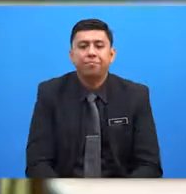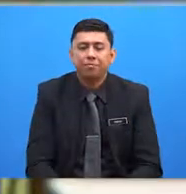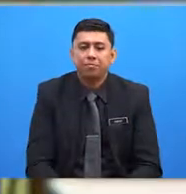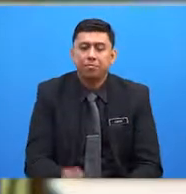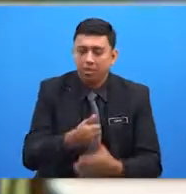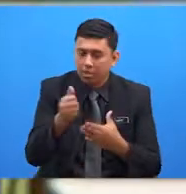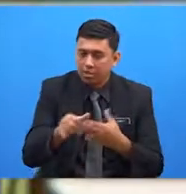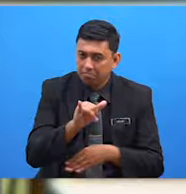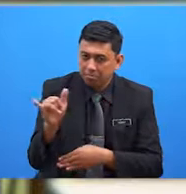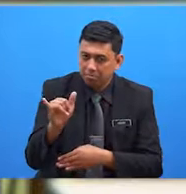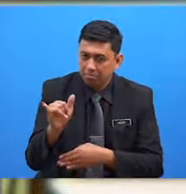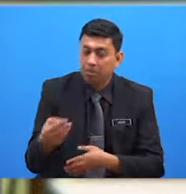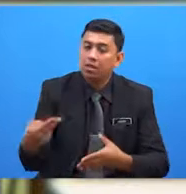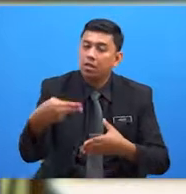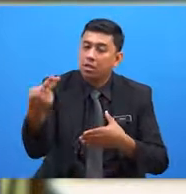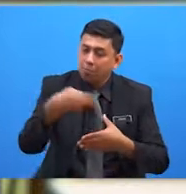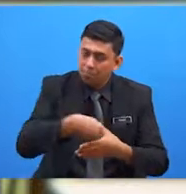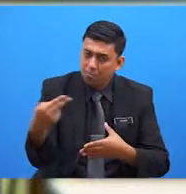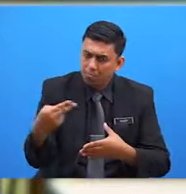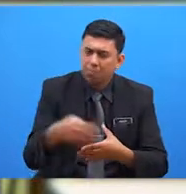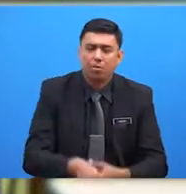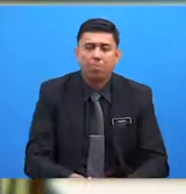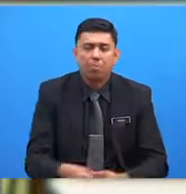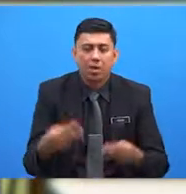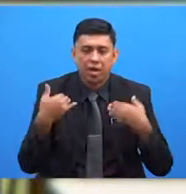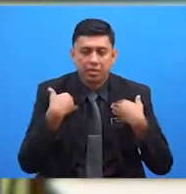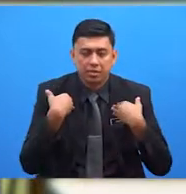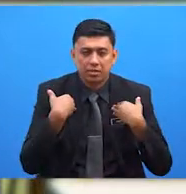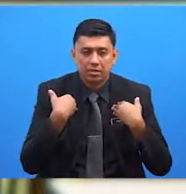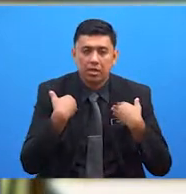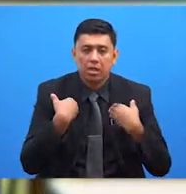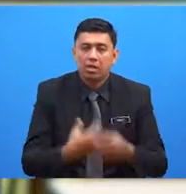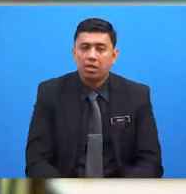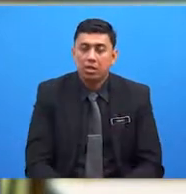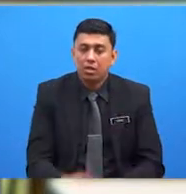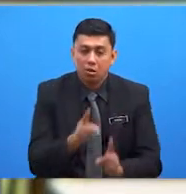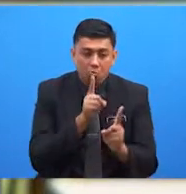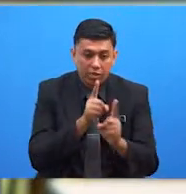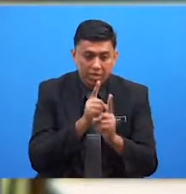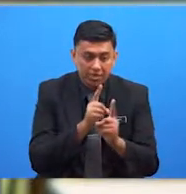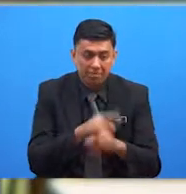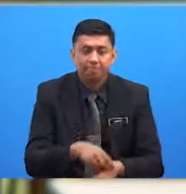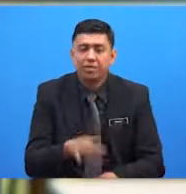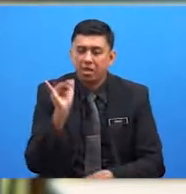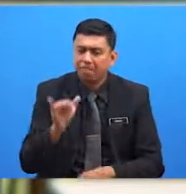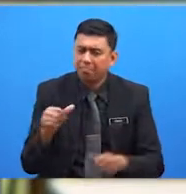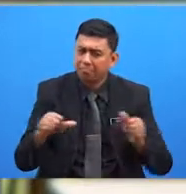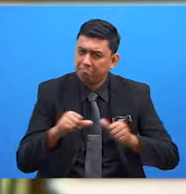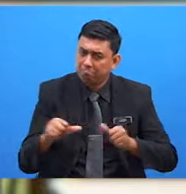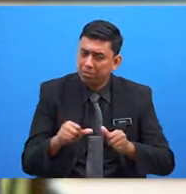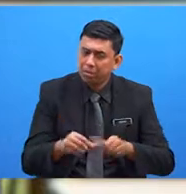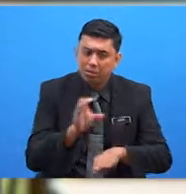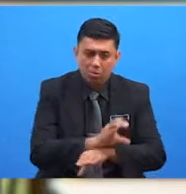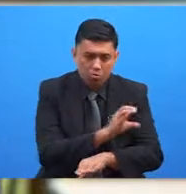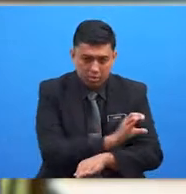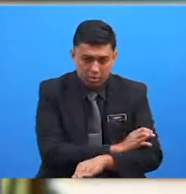Akhirnya, terhasillah tiga fitur yang mampu mewujudkan komunikasi yang aktif antara dua pihak, iaitu